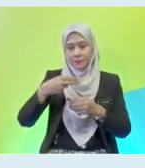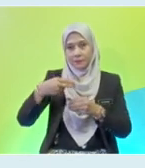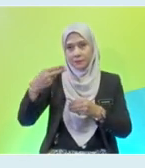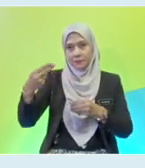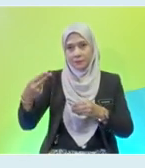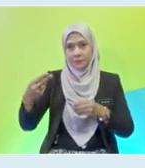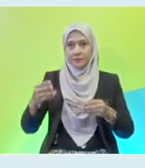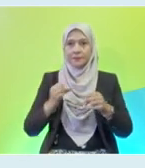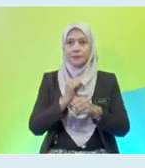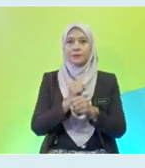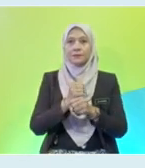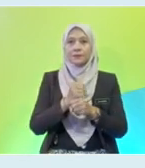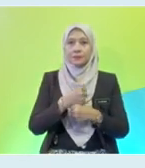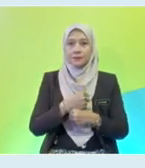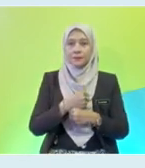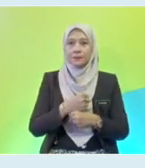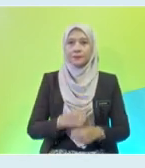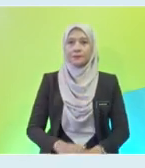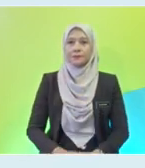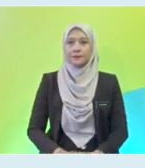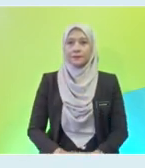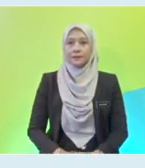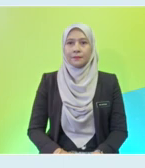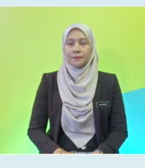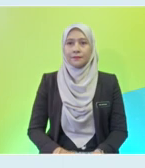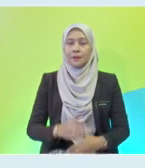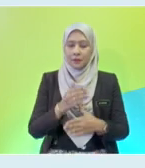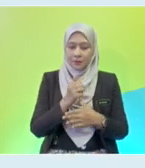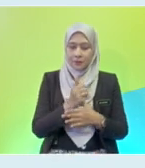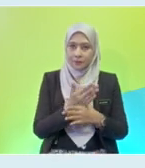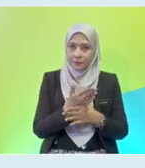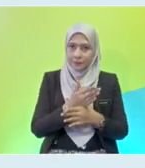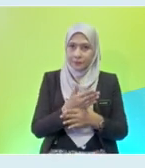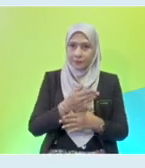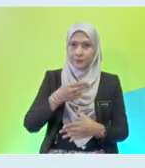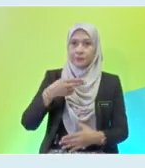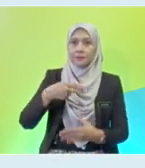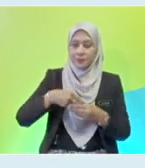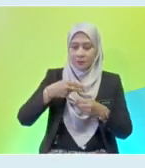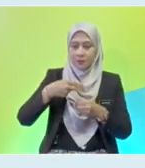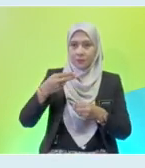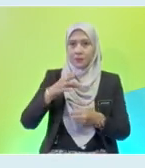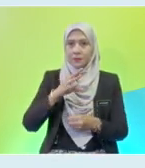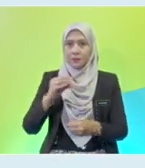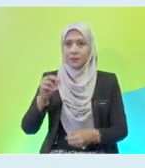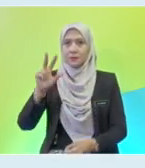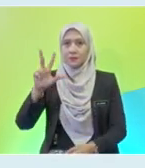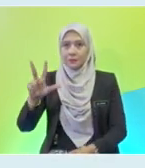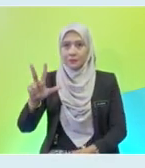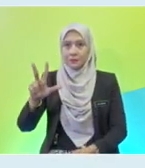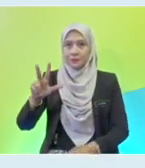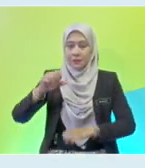antara hydrogen dengan tiga yaitu f o n setengah ingat